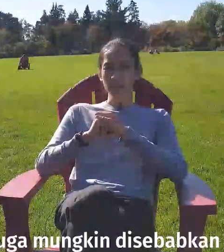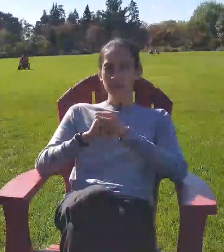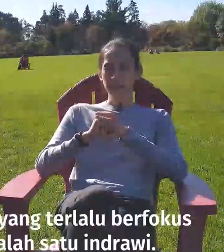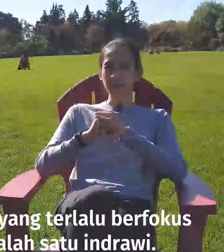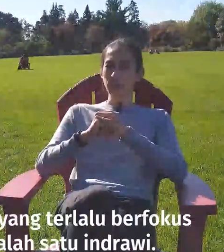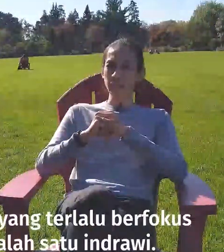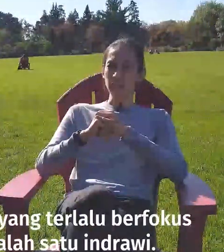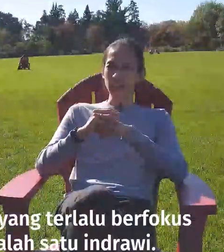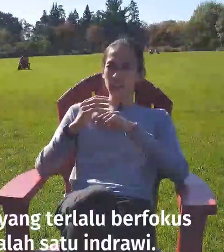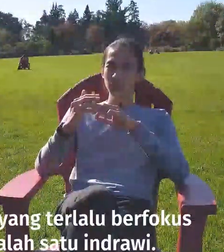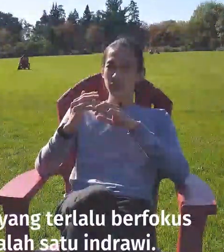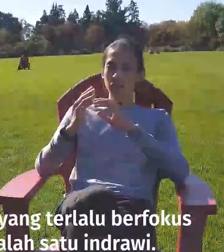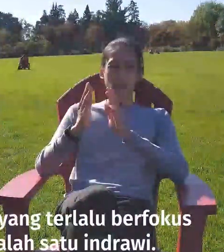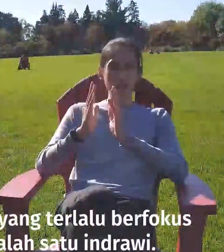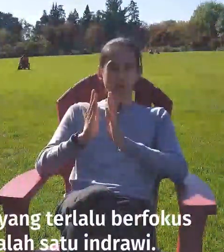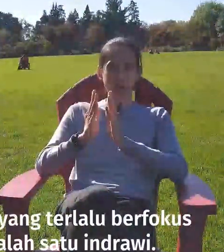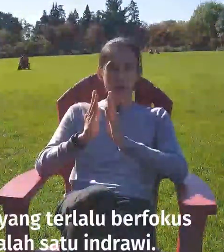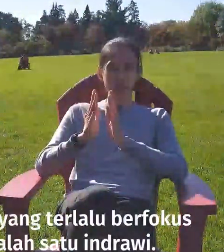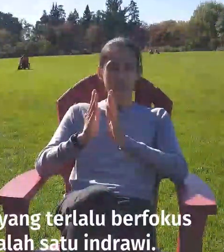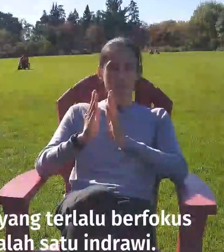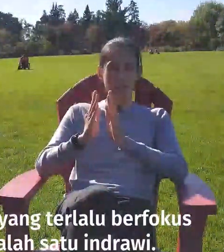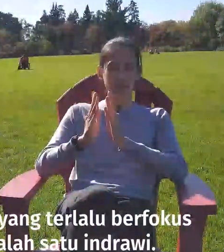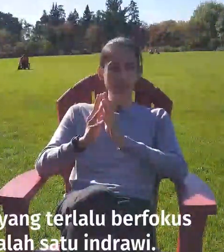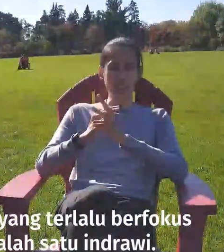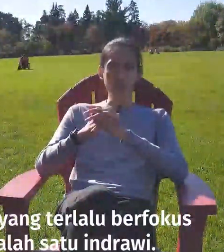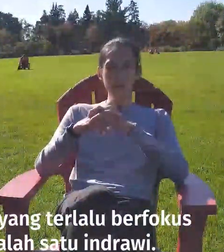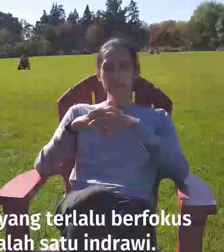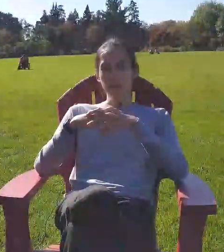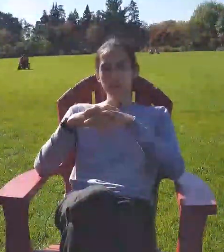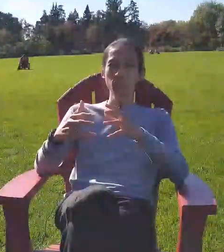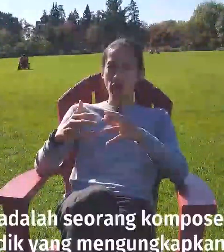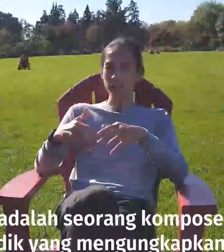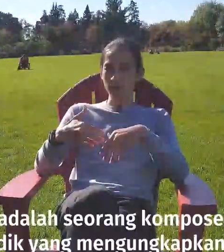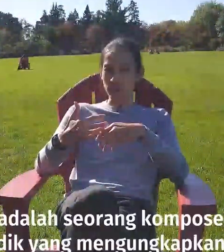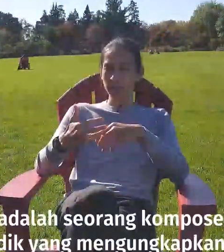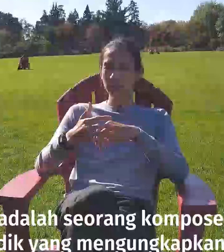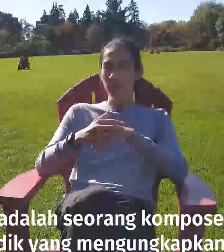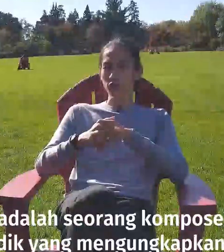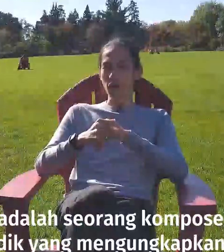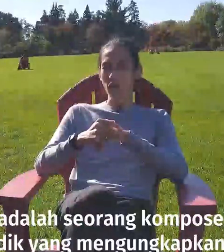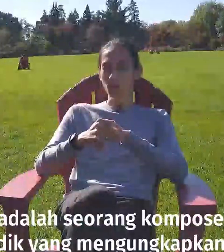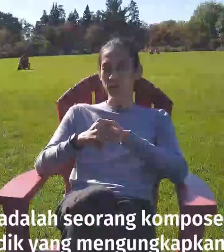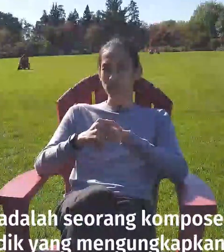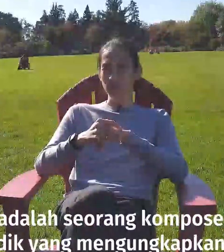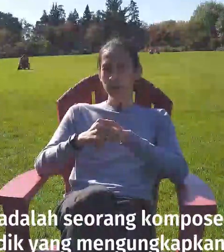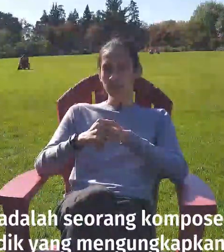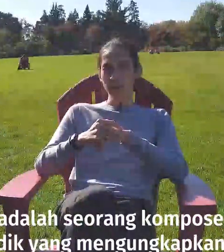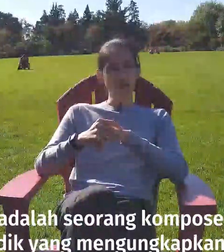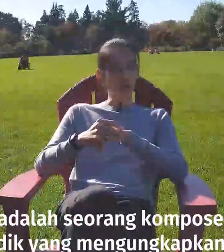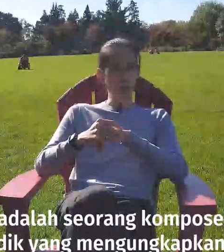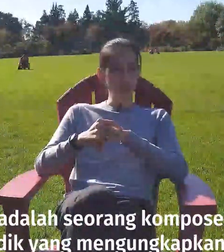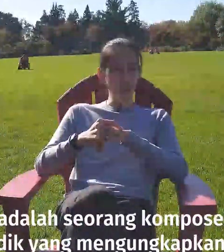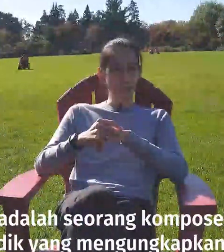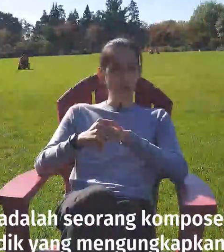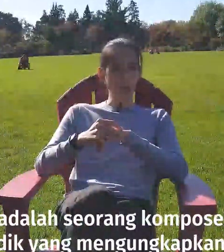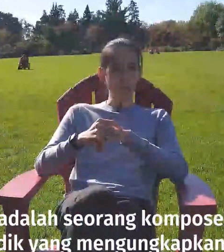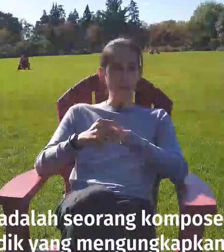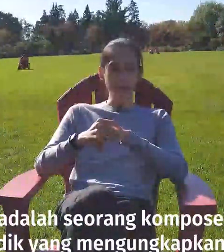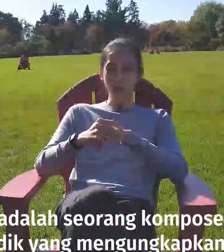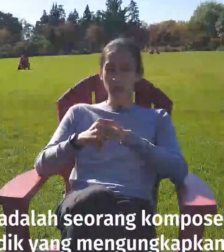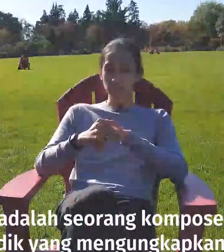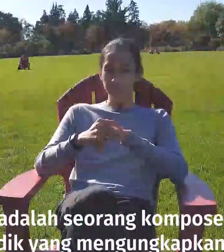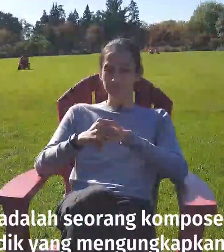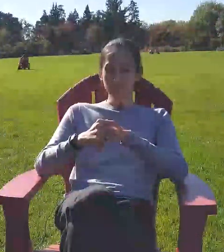karena disiplin yang terlalu berfokus dalam salah satu indrawi murai shaver ini adalah seorang komposer dan seorang pendidik yang